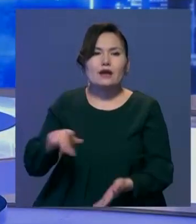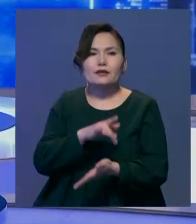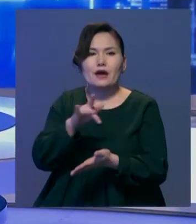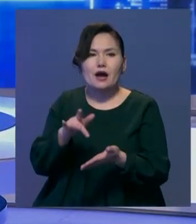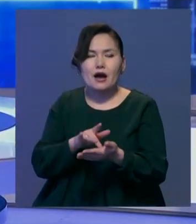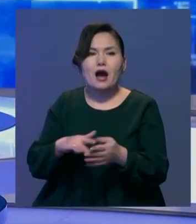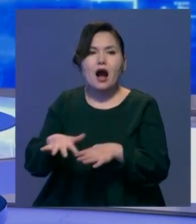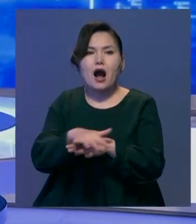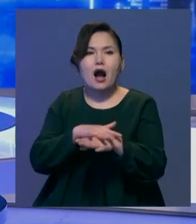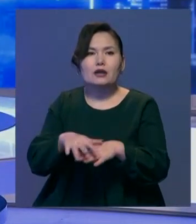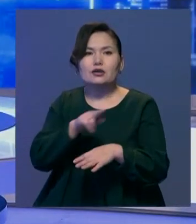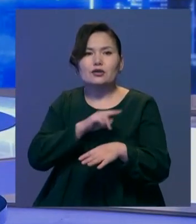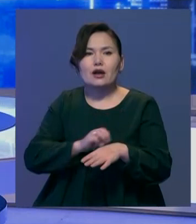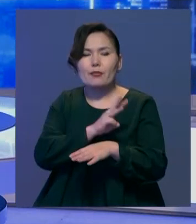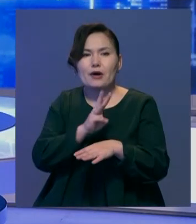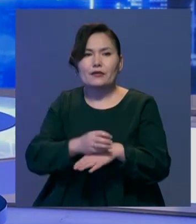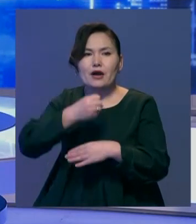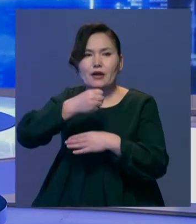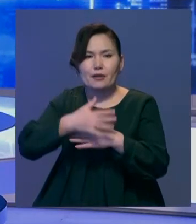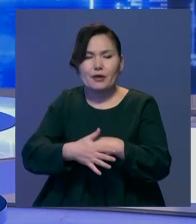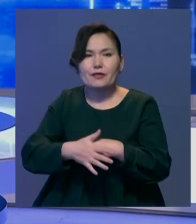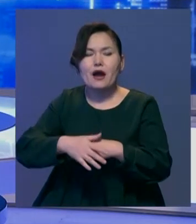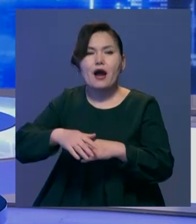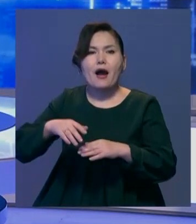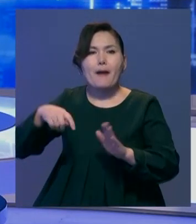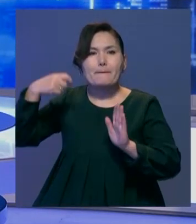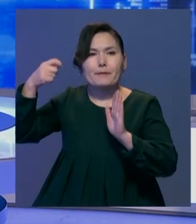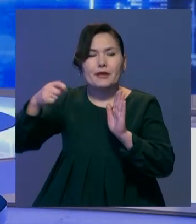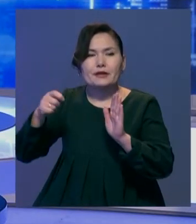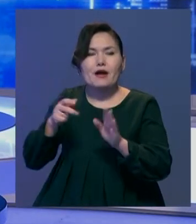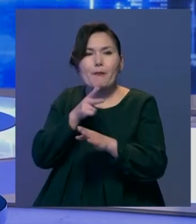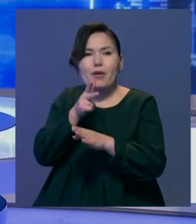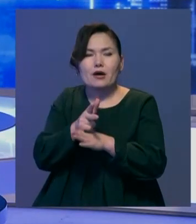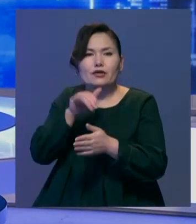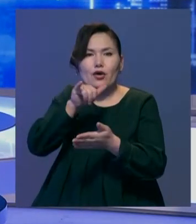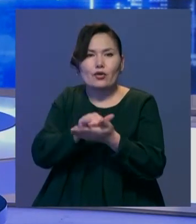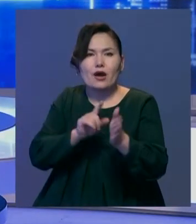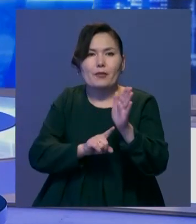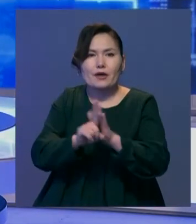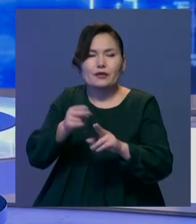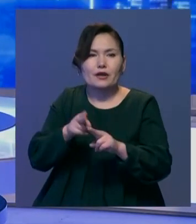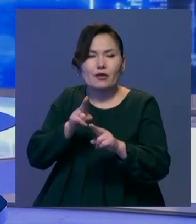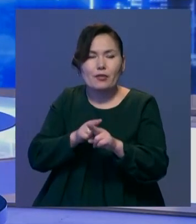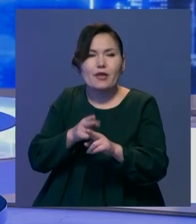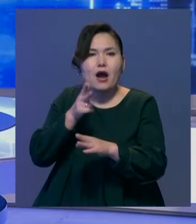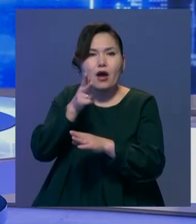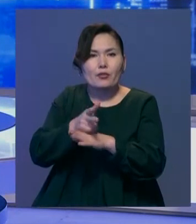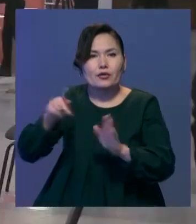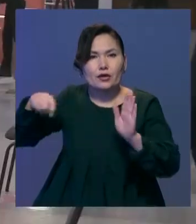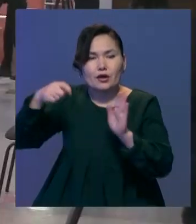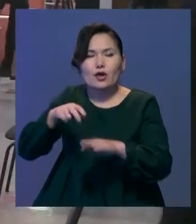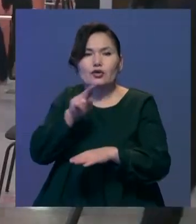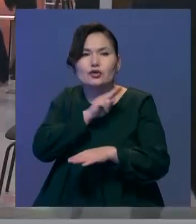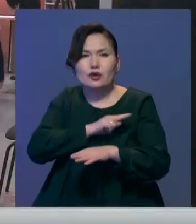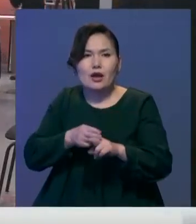Түркістан қаласындағы халықты жұмыспен қамту орталығына бейне бақылау камералары орнатылды. Ол тек қана түсіріп қана қоймайды, қызметкер